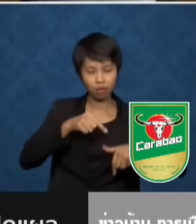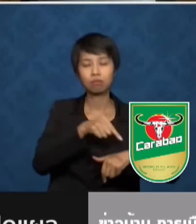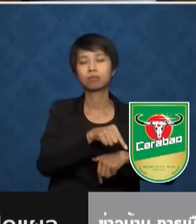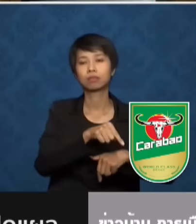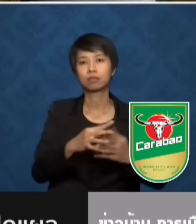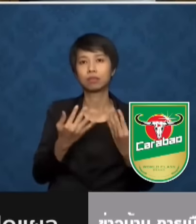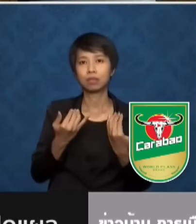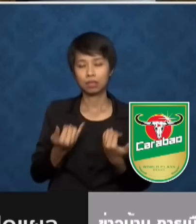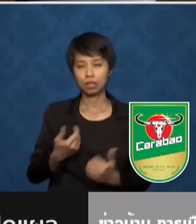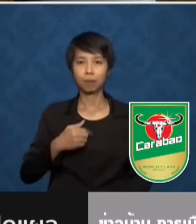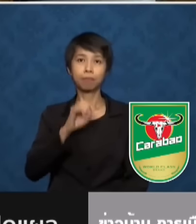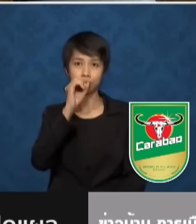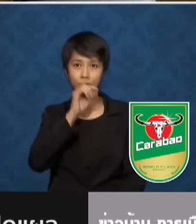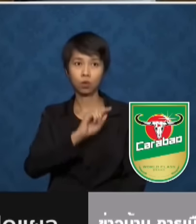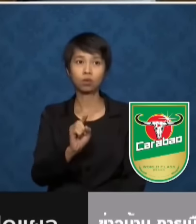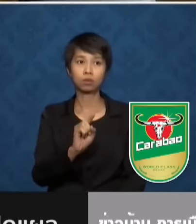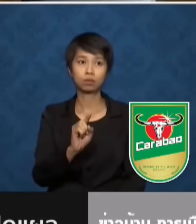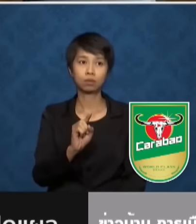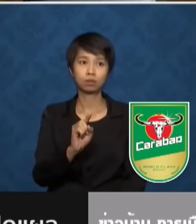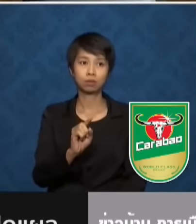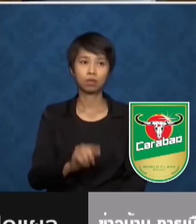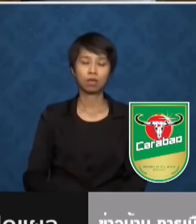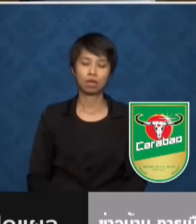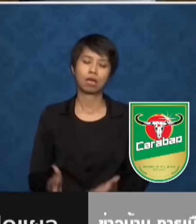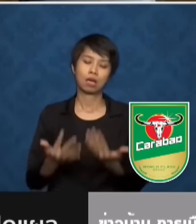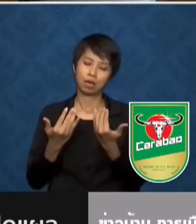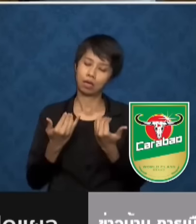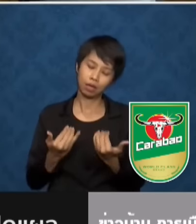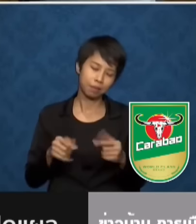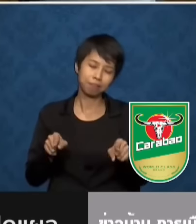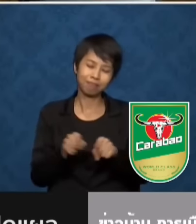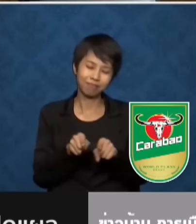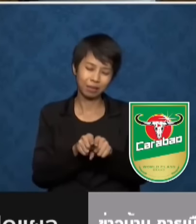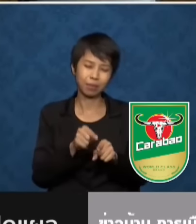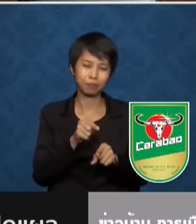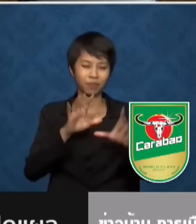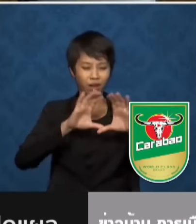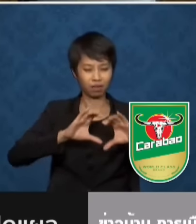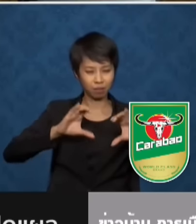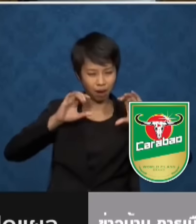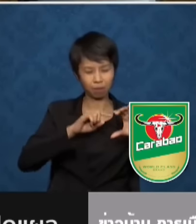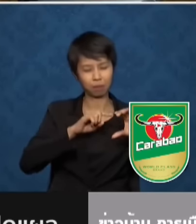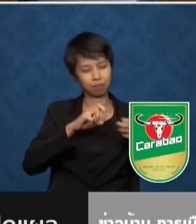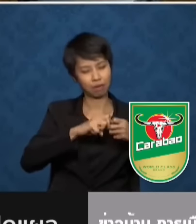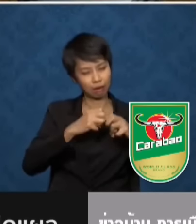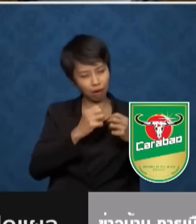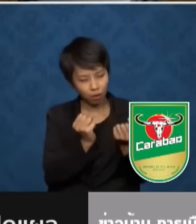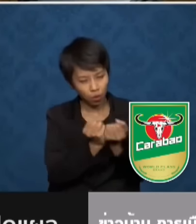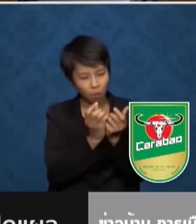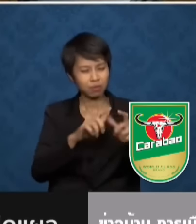และผมกราบเรียนเลยครับซอกก่อนบ่อนทำลายรัฐบาลนี้มากที่สุด